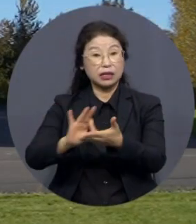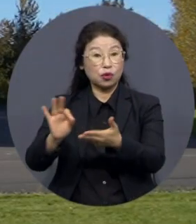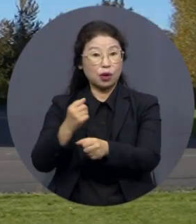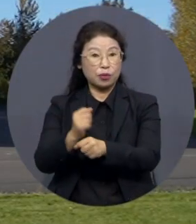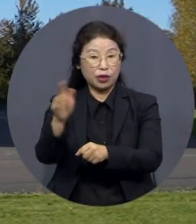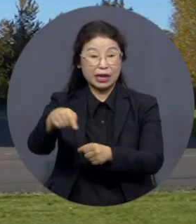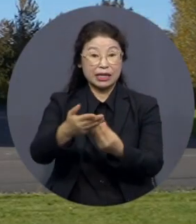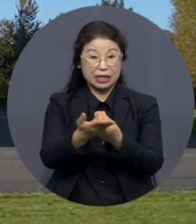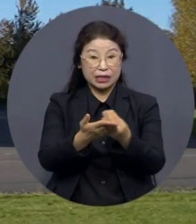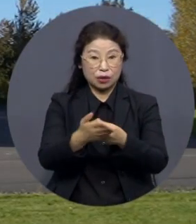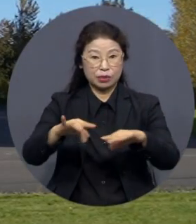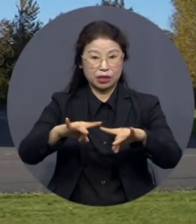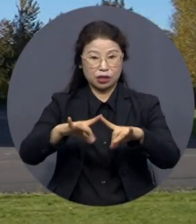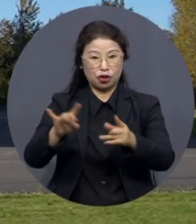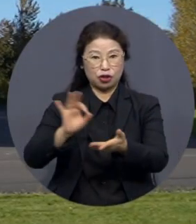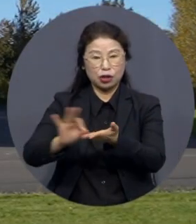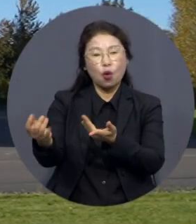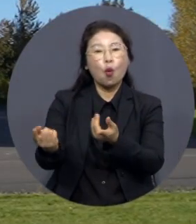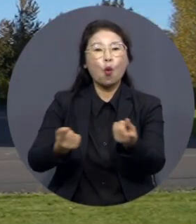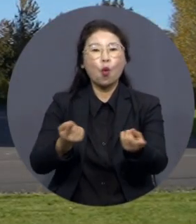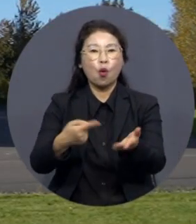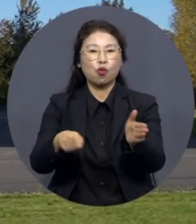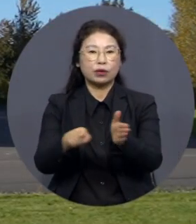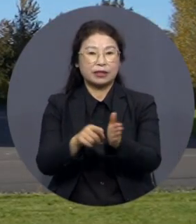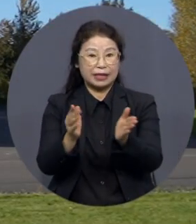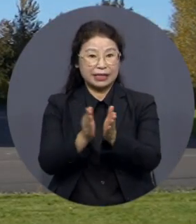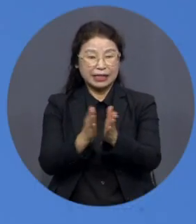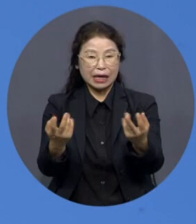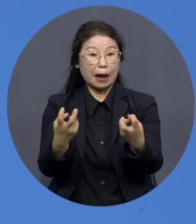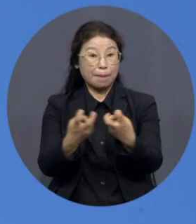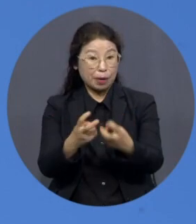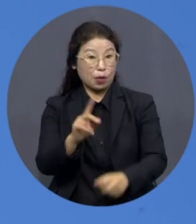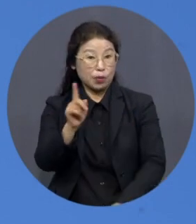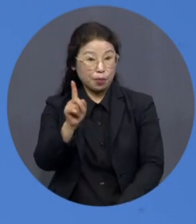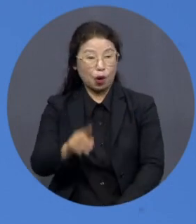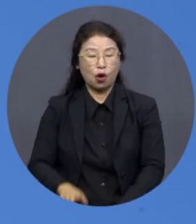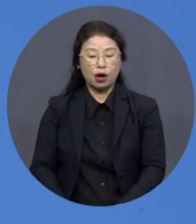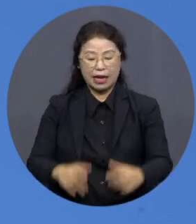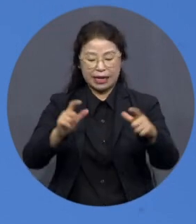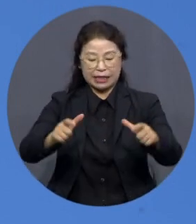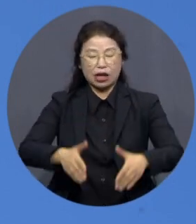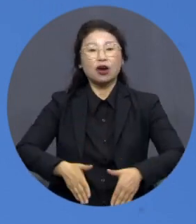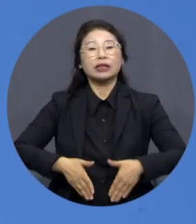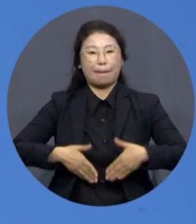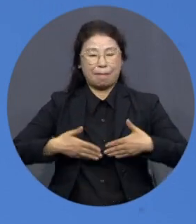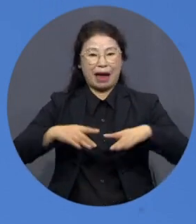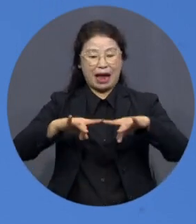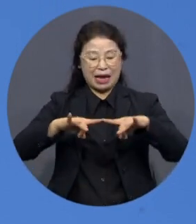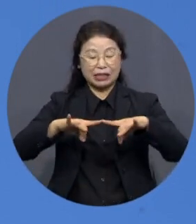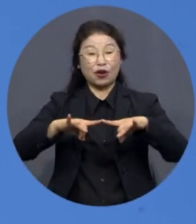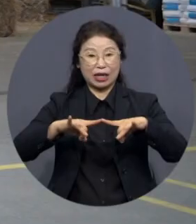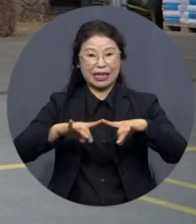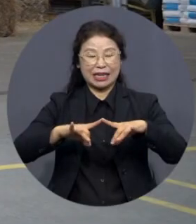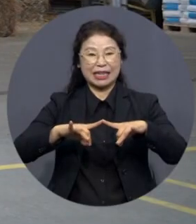본홀름 섬이 전력 수요를 조절하기 위해 도입한 또 다른 방법은 지역 난방용 전기